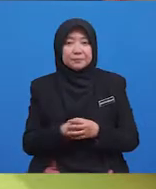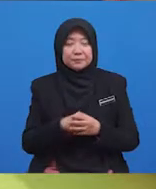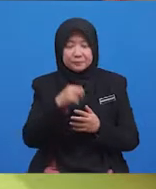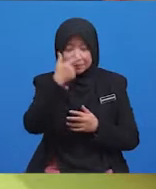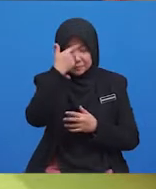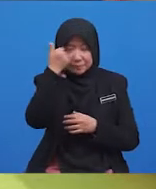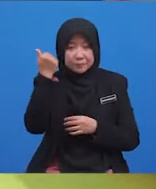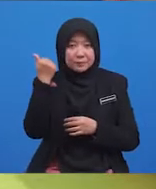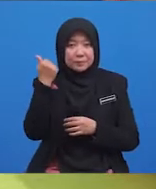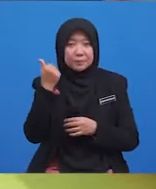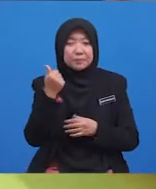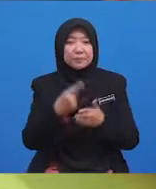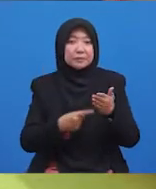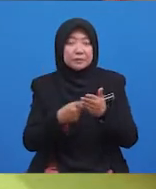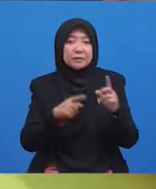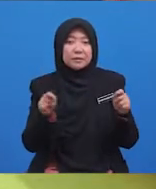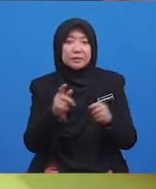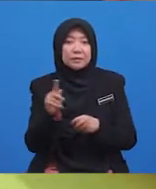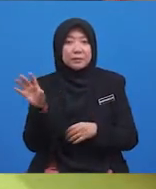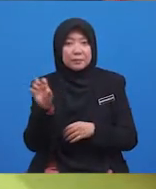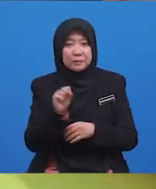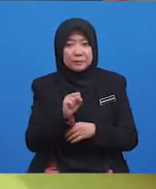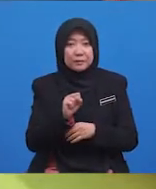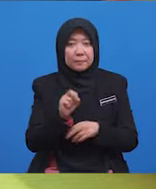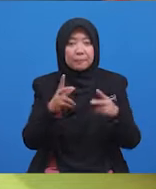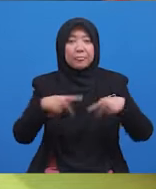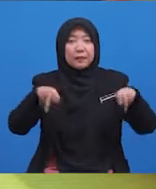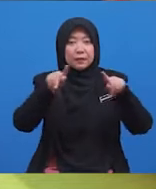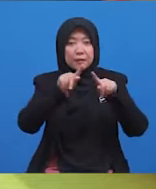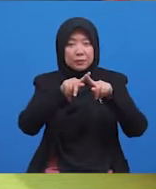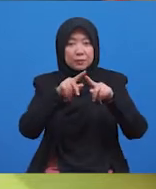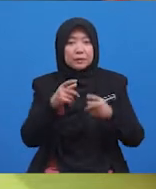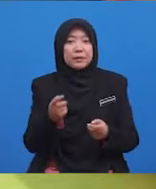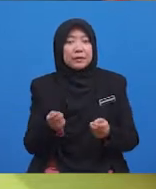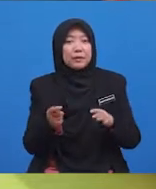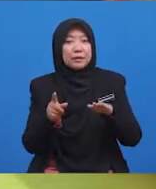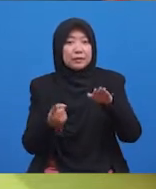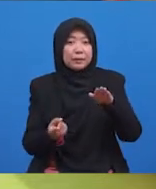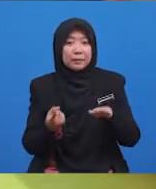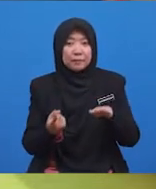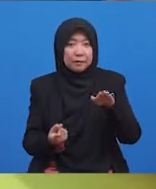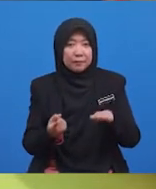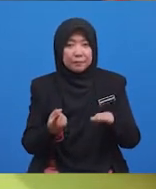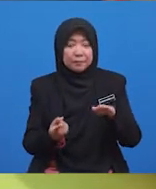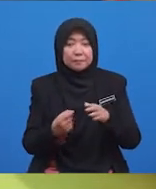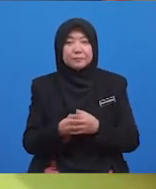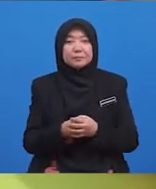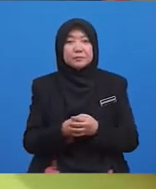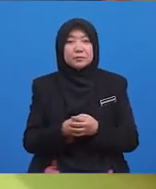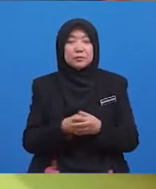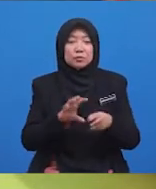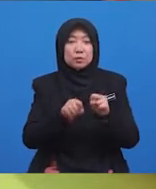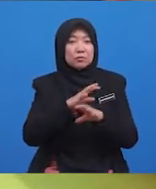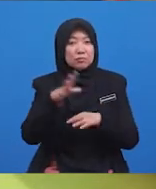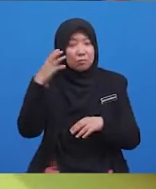Ini kerana sebarang tindakan yang akan diambil perlulah ditimbal balik terlebih dahulu agar tidak